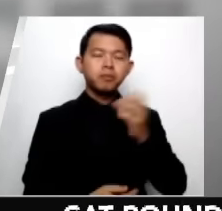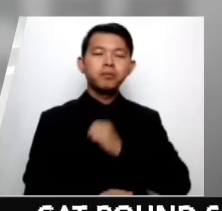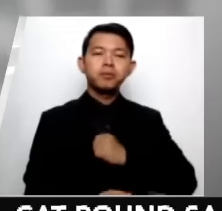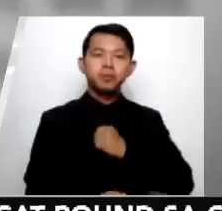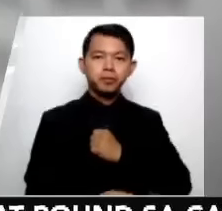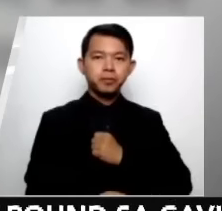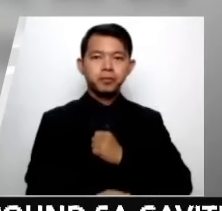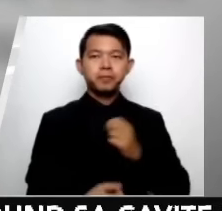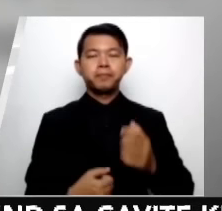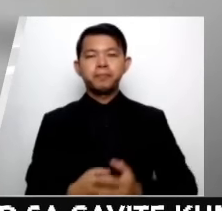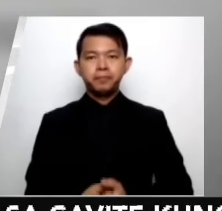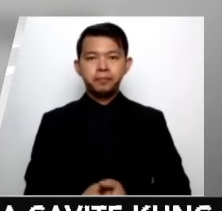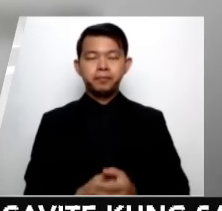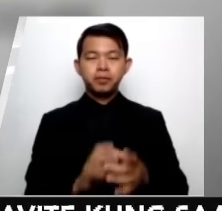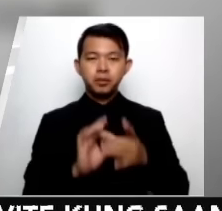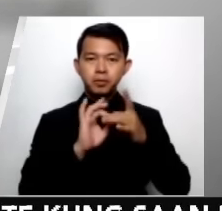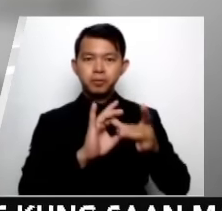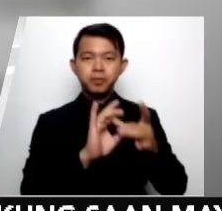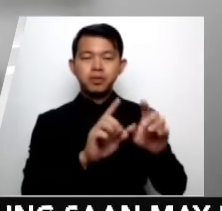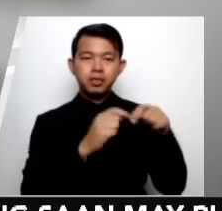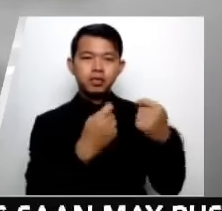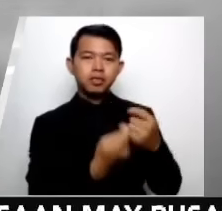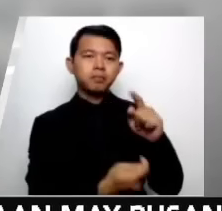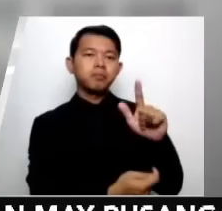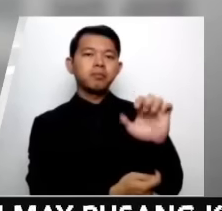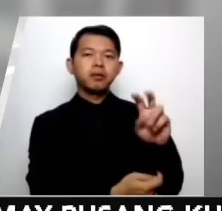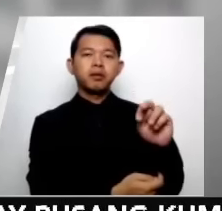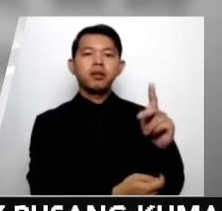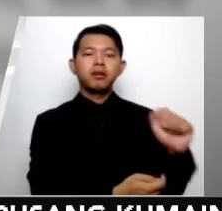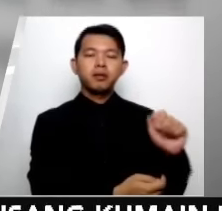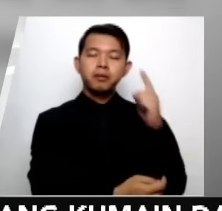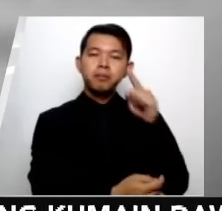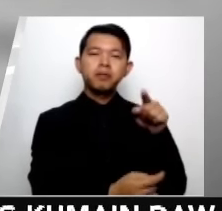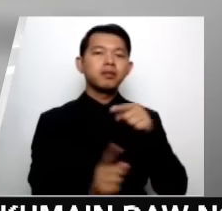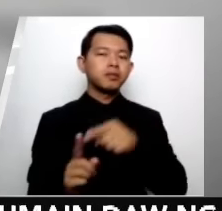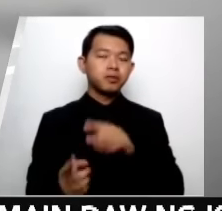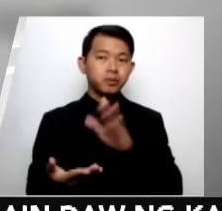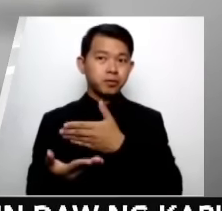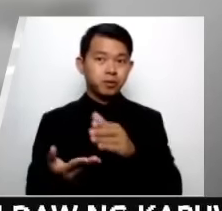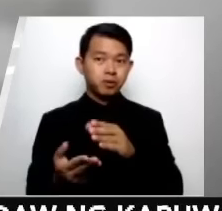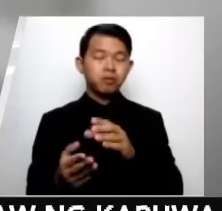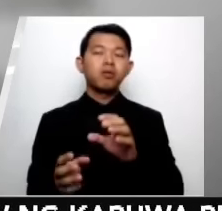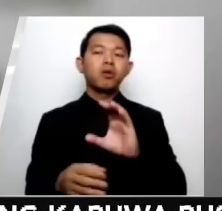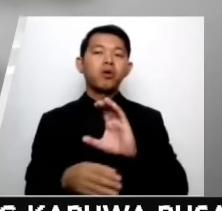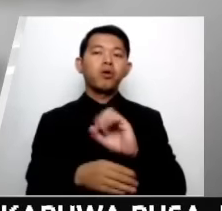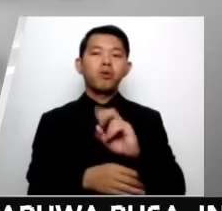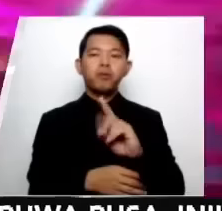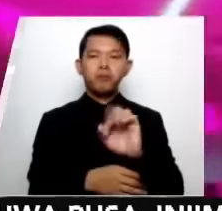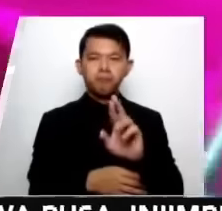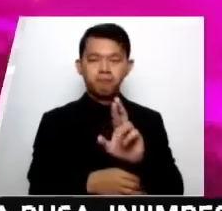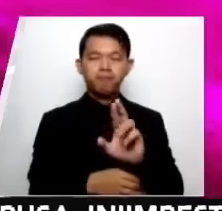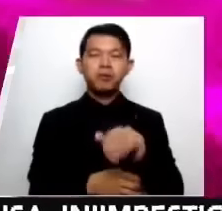na raw sila sa team ni Lenka para maging official cover version ng kanta ni Lenka, Ang Selos.